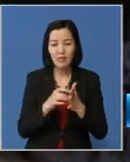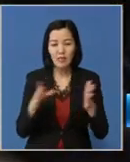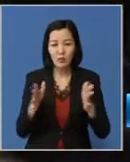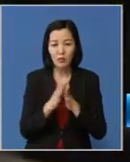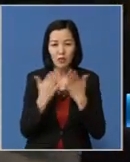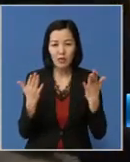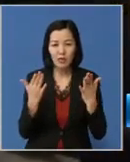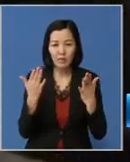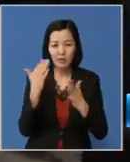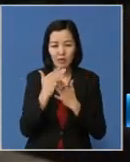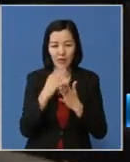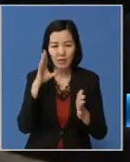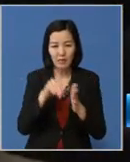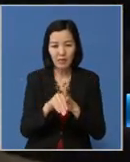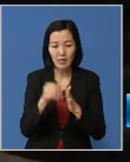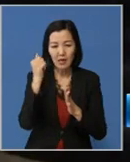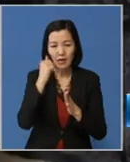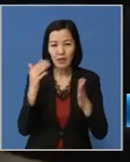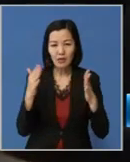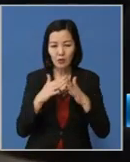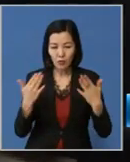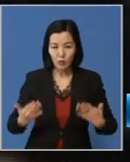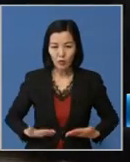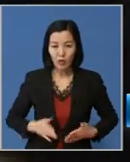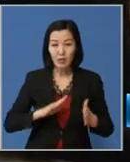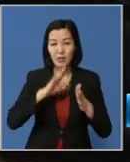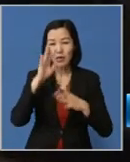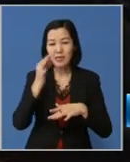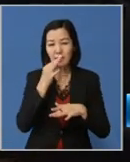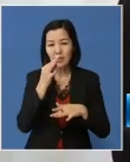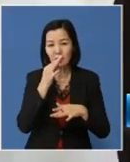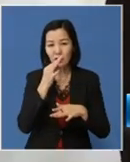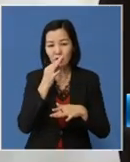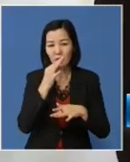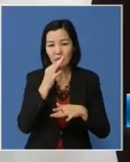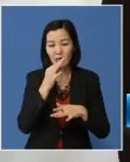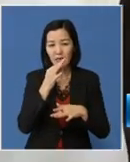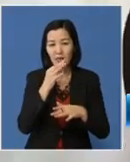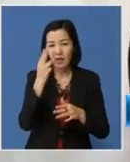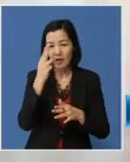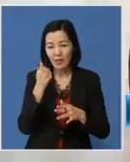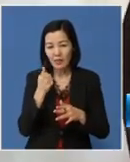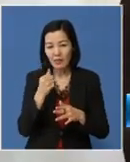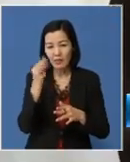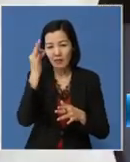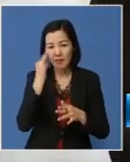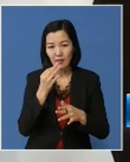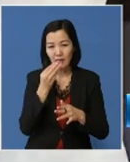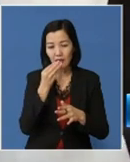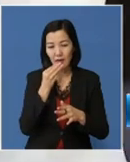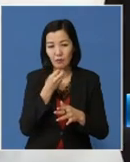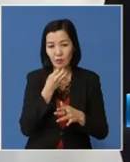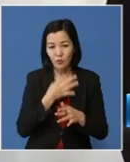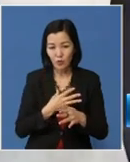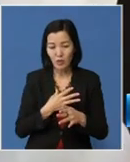кітабына енген. Бүгінде ол қарттар үйін паналап жүр. Таңертең ерте тұруды әдетке айналдырған ол тәтті тағамдарды жегенді де жақсы